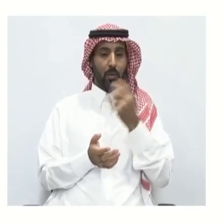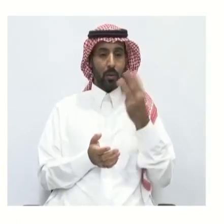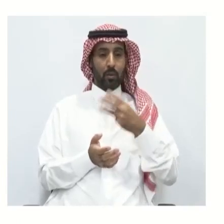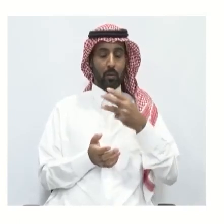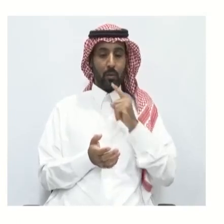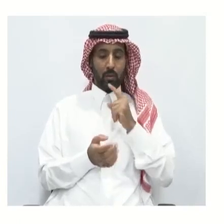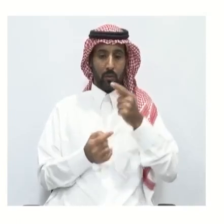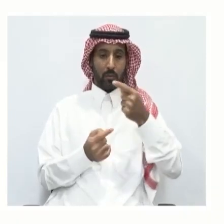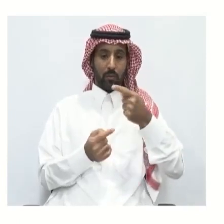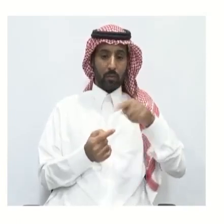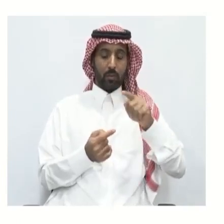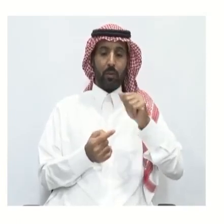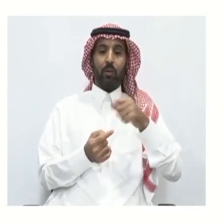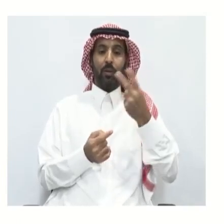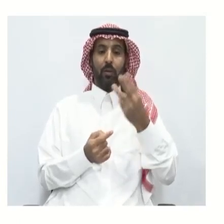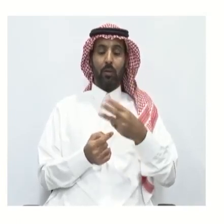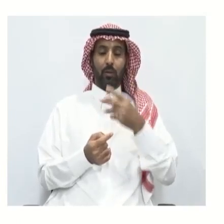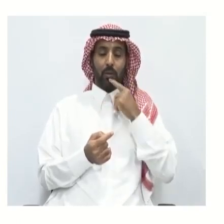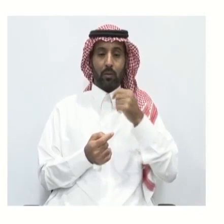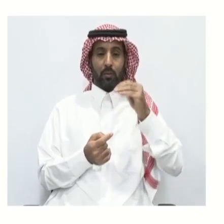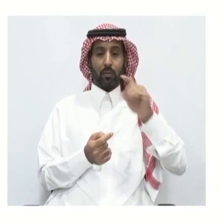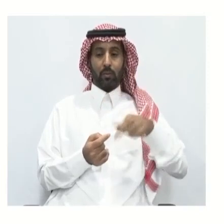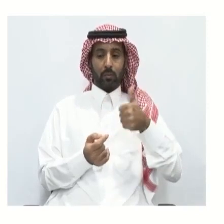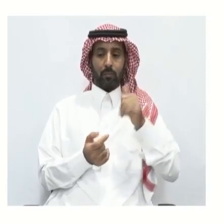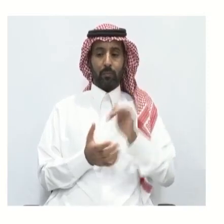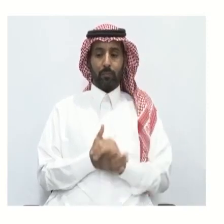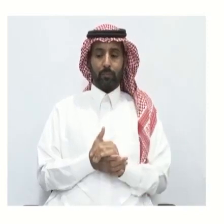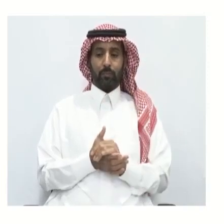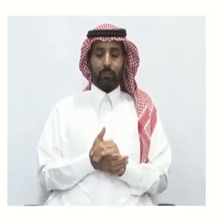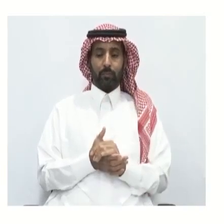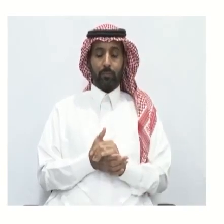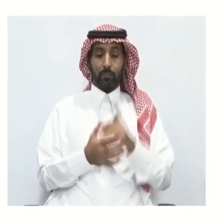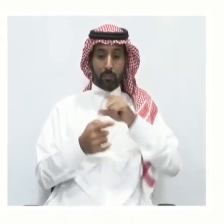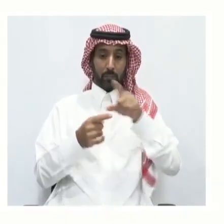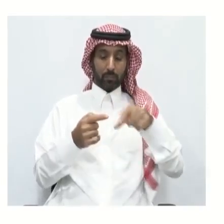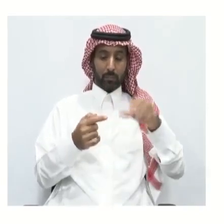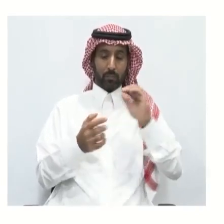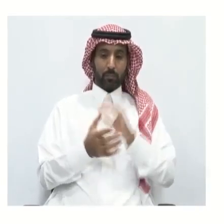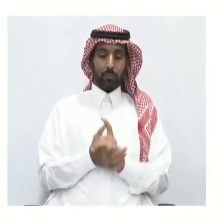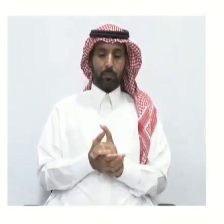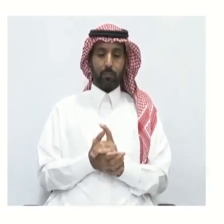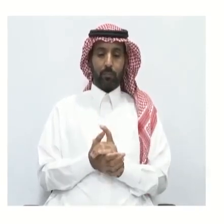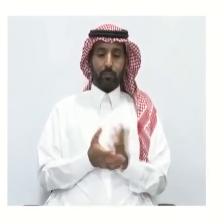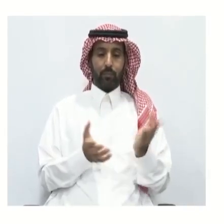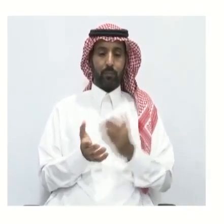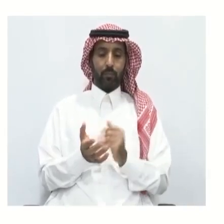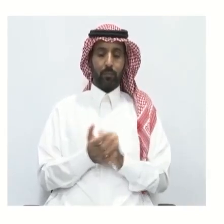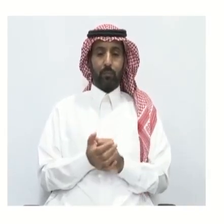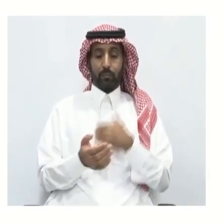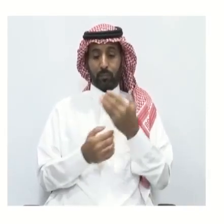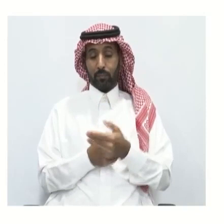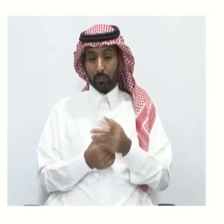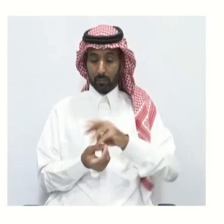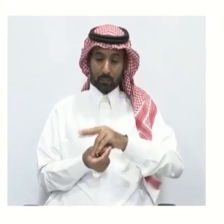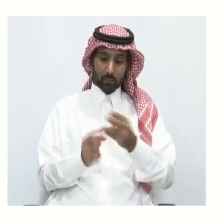133.3 جرام اذا هذا هو الذي استخدمناها في كسر الكتله الموليه اذا سنقوم